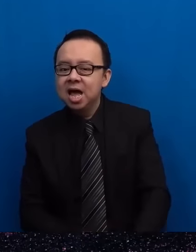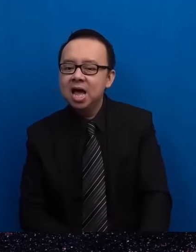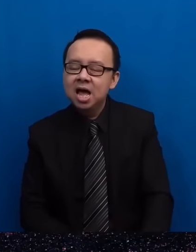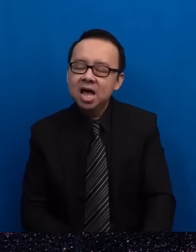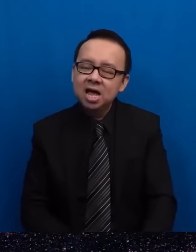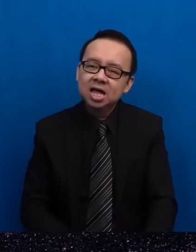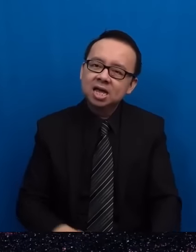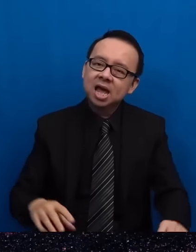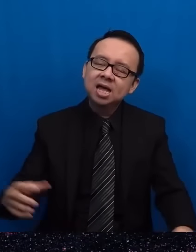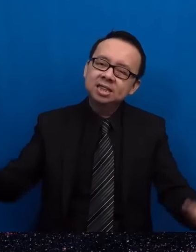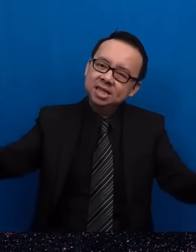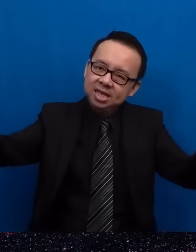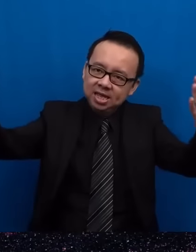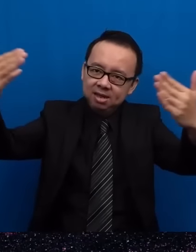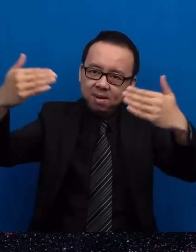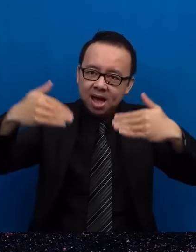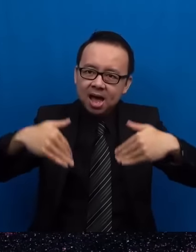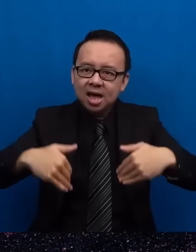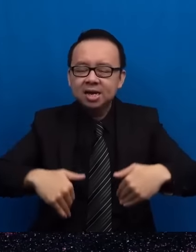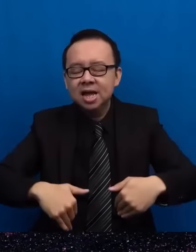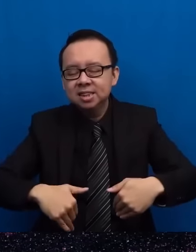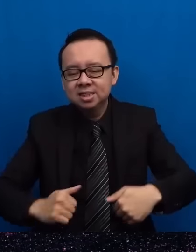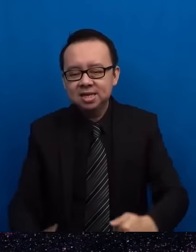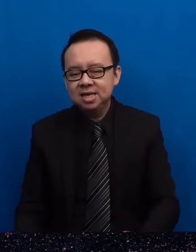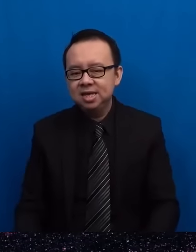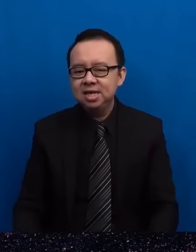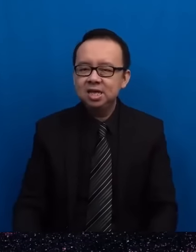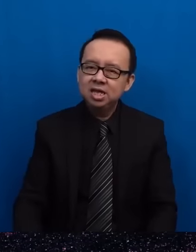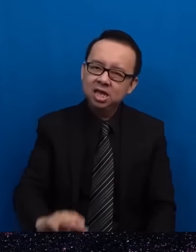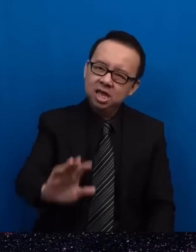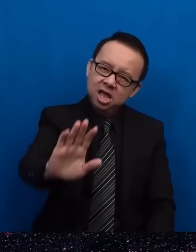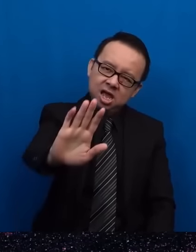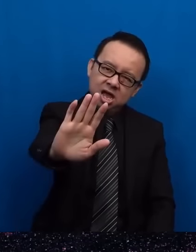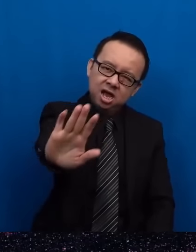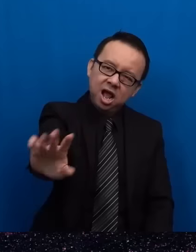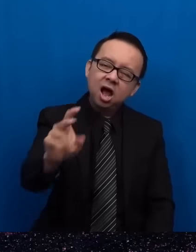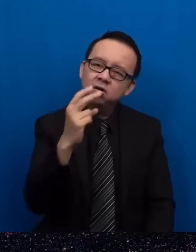Saatnya kan tiba nanti,